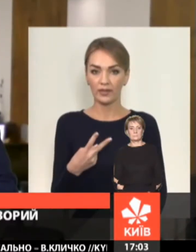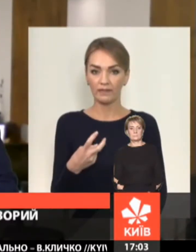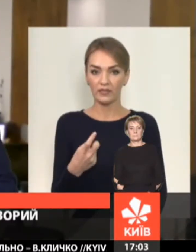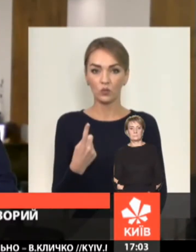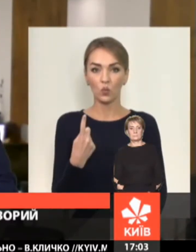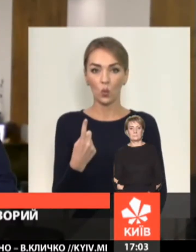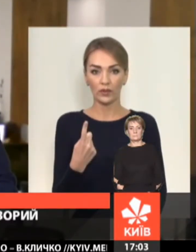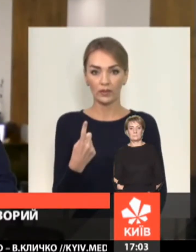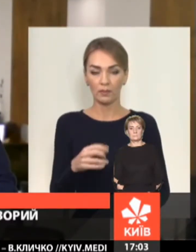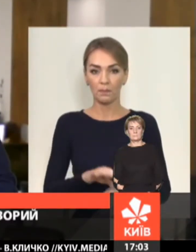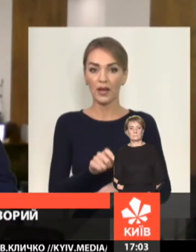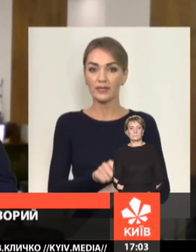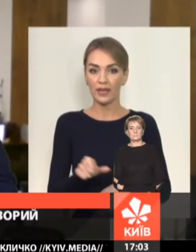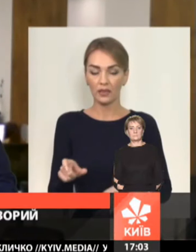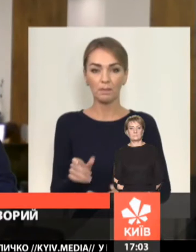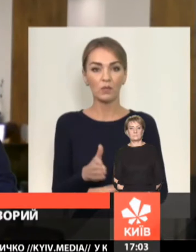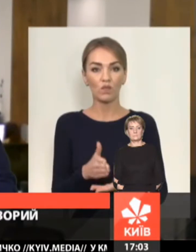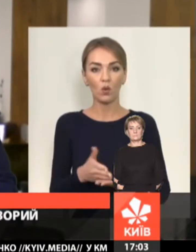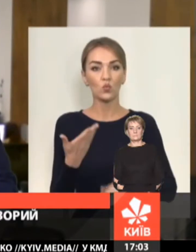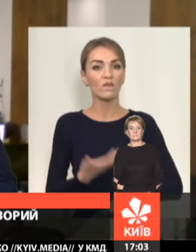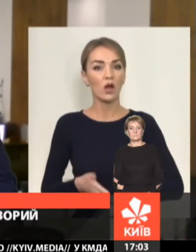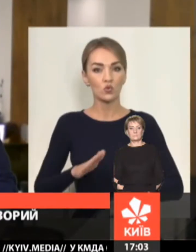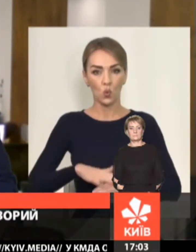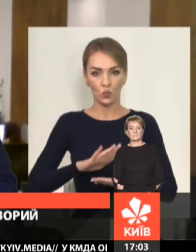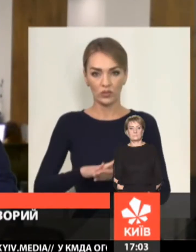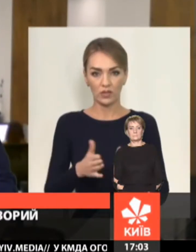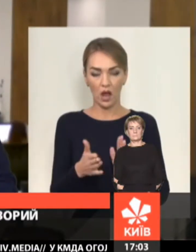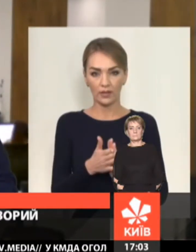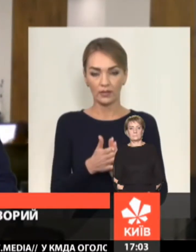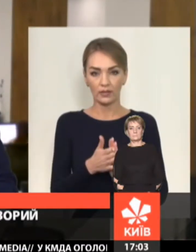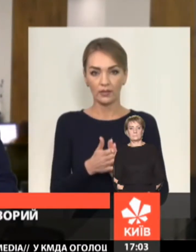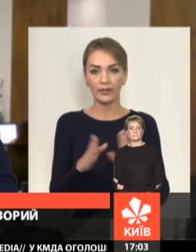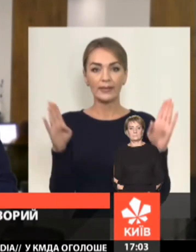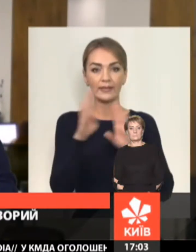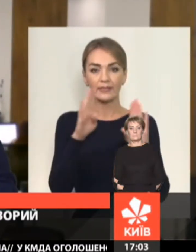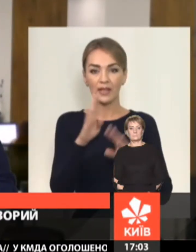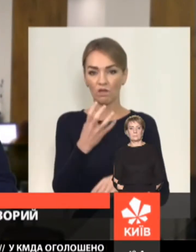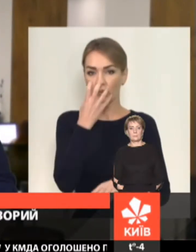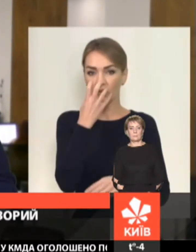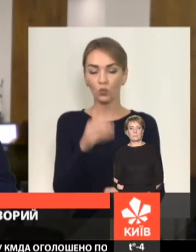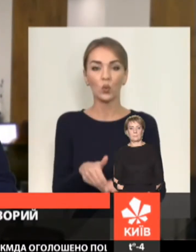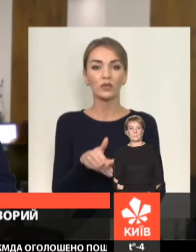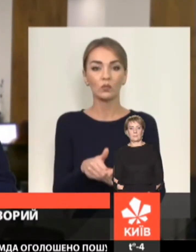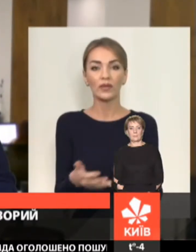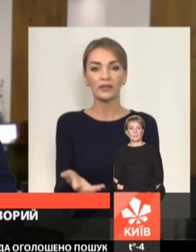1201 пацієнт перебуває у важкому стані. Кисневу підтримку отримує